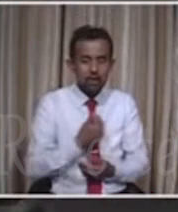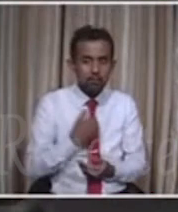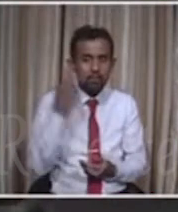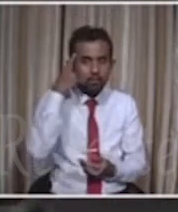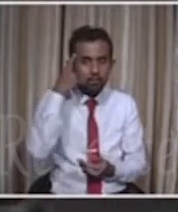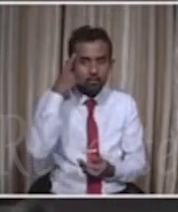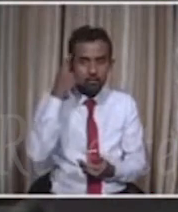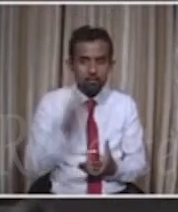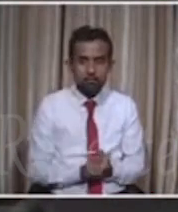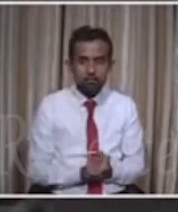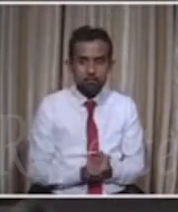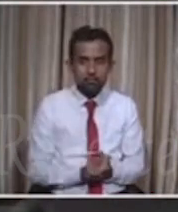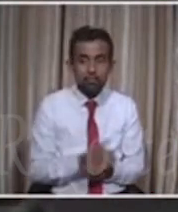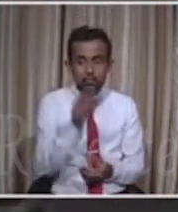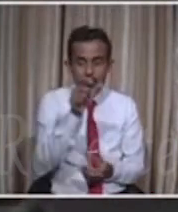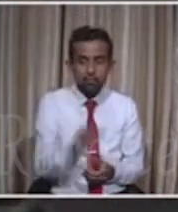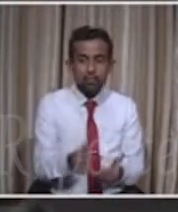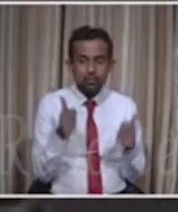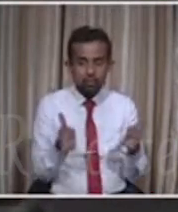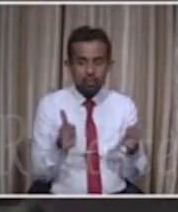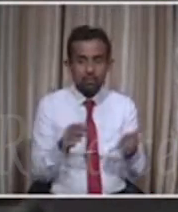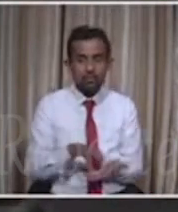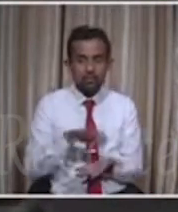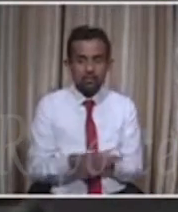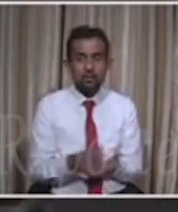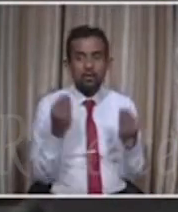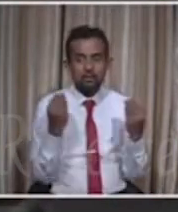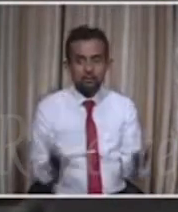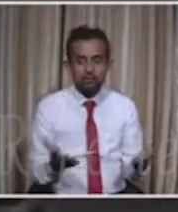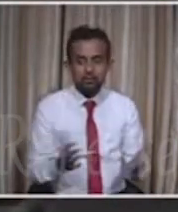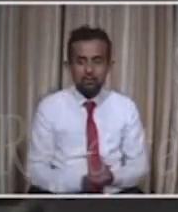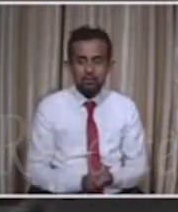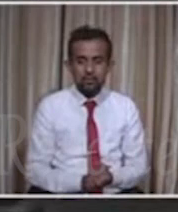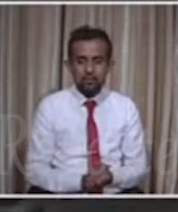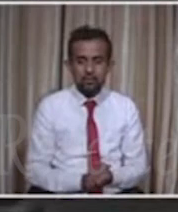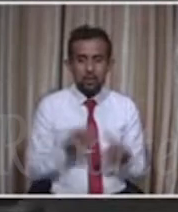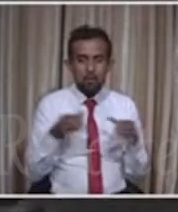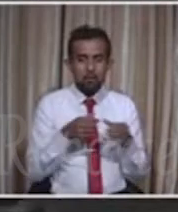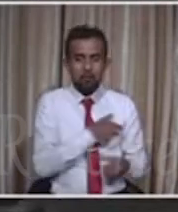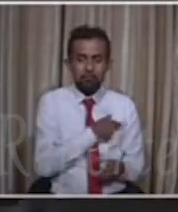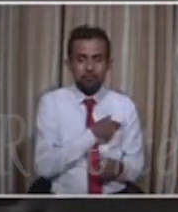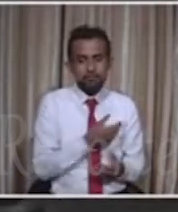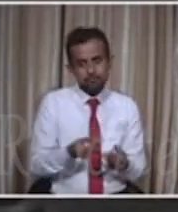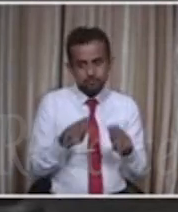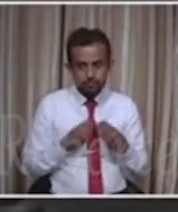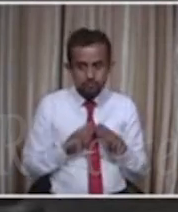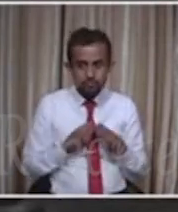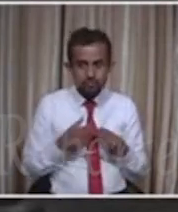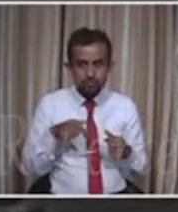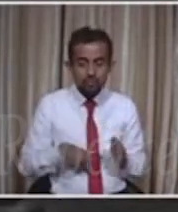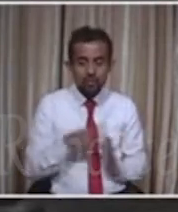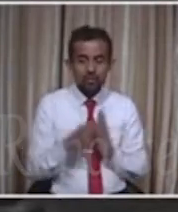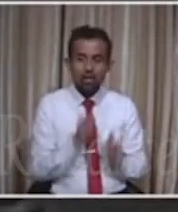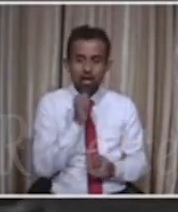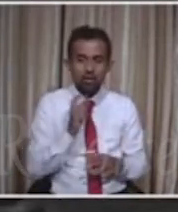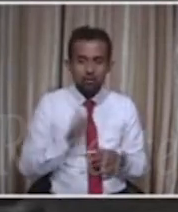අසදක් ඔබතුමාට හොඳ තීන්දුවක් ලබා දේවි. ඒ නිසා මම පක්ෂ නායකයන්වත් ඉල්ලා සිටිනවා අද මේ රටේ සැබෑ